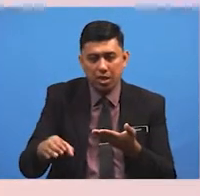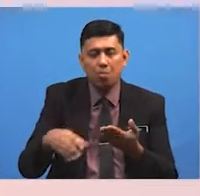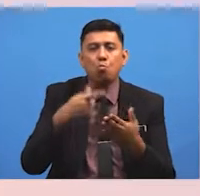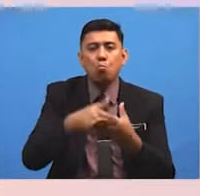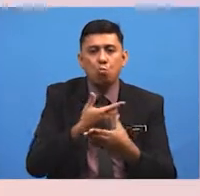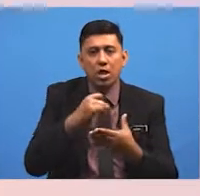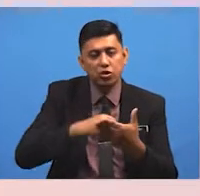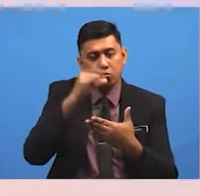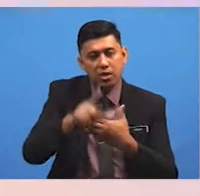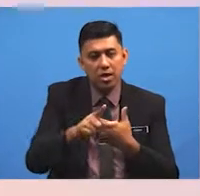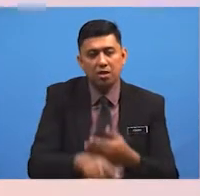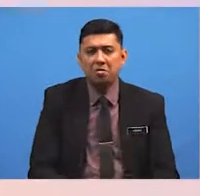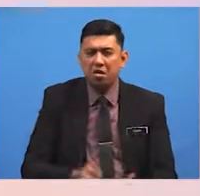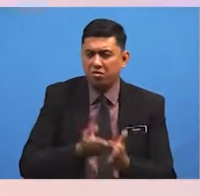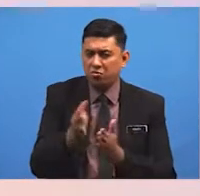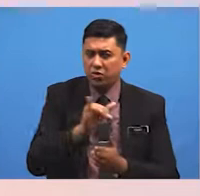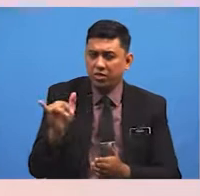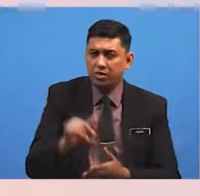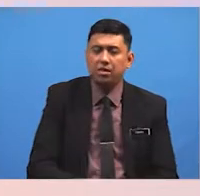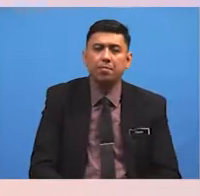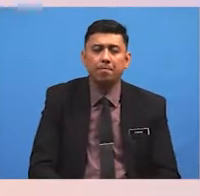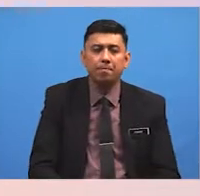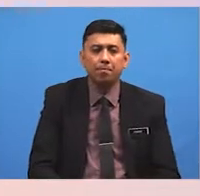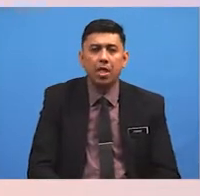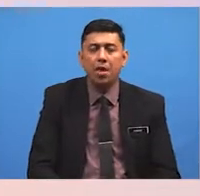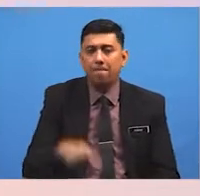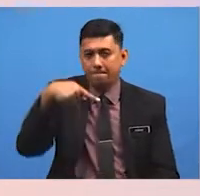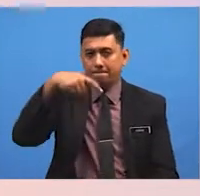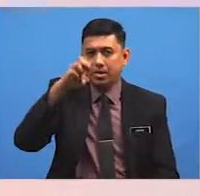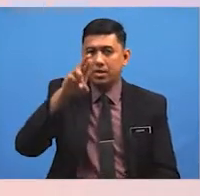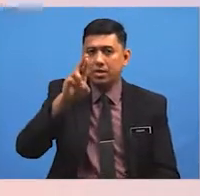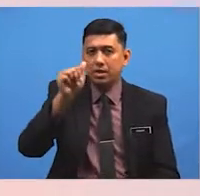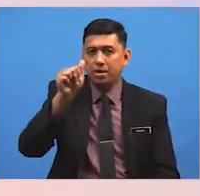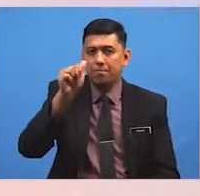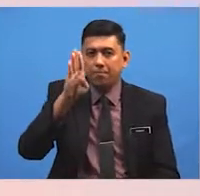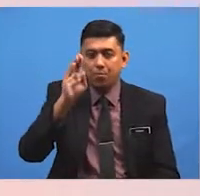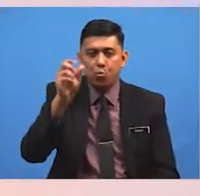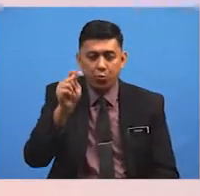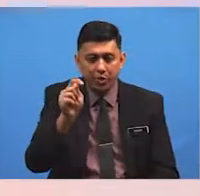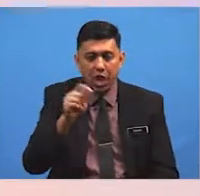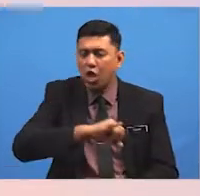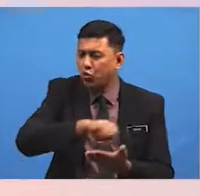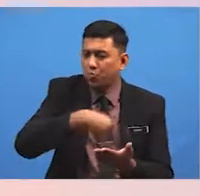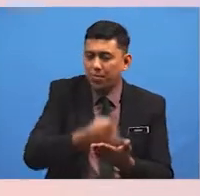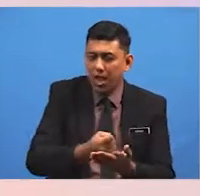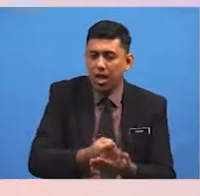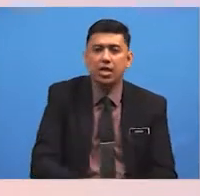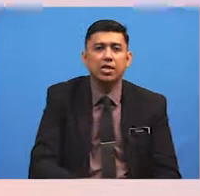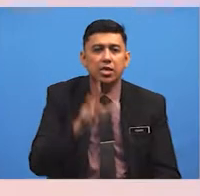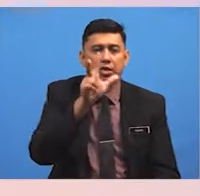jadi kita record kan seterusnya sebagai butiran perabot dan tulis emotnya yaitu